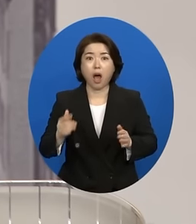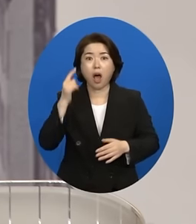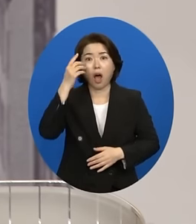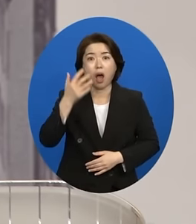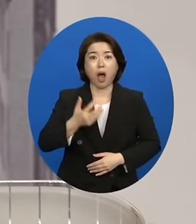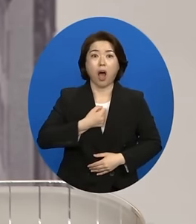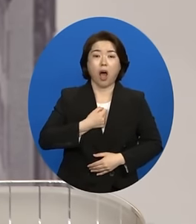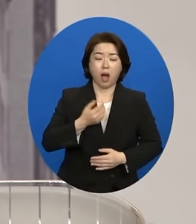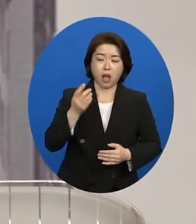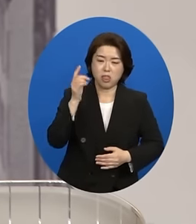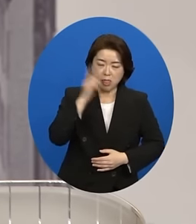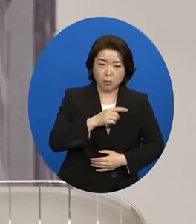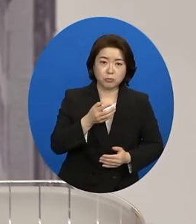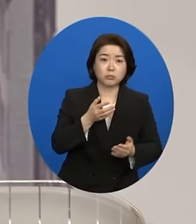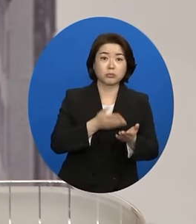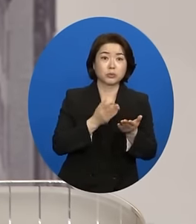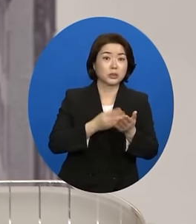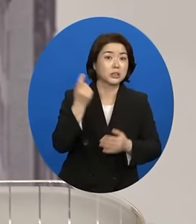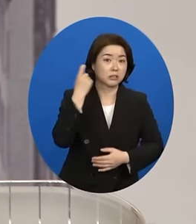나쁜 소식.